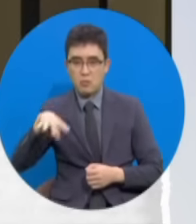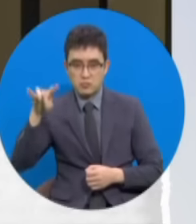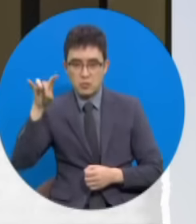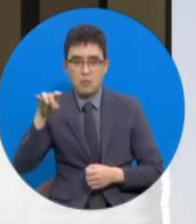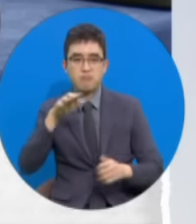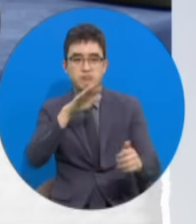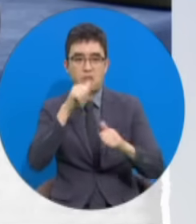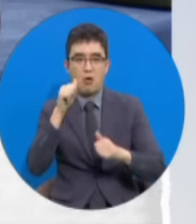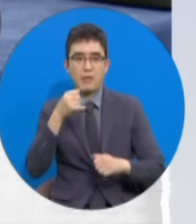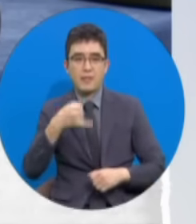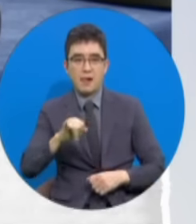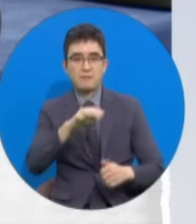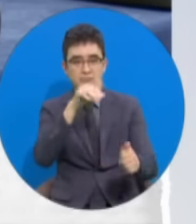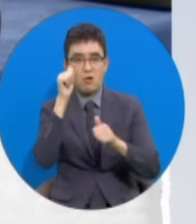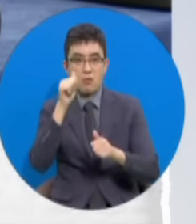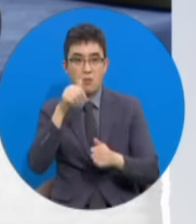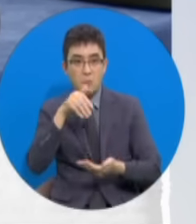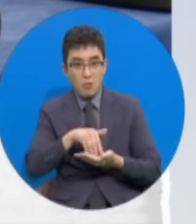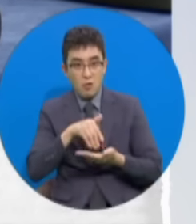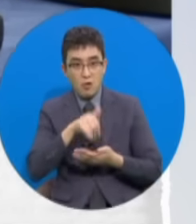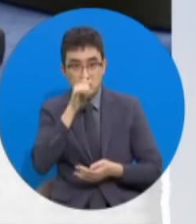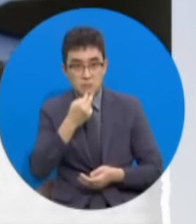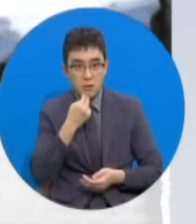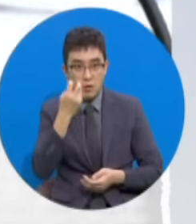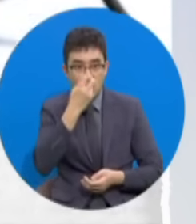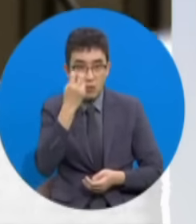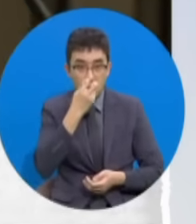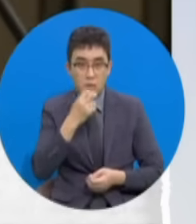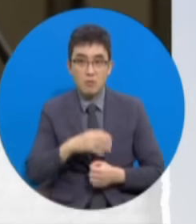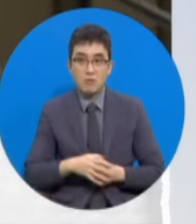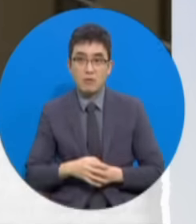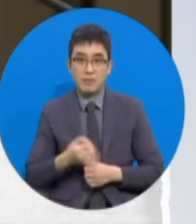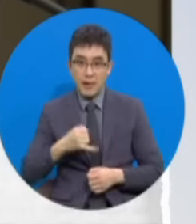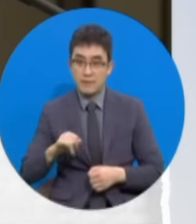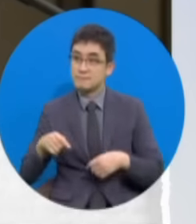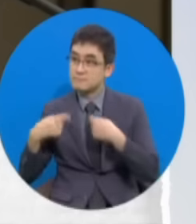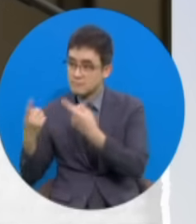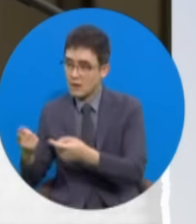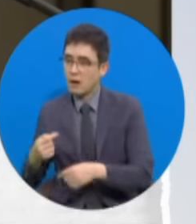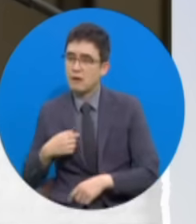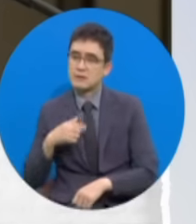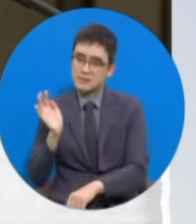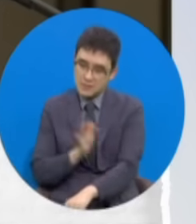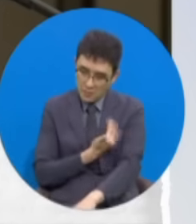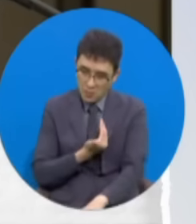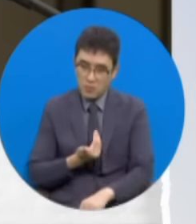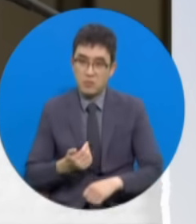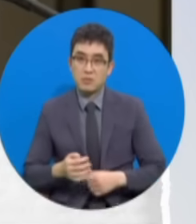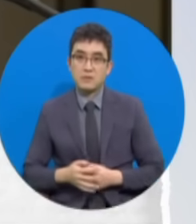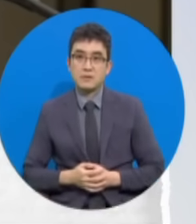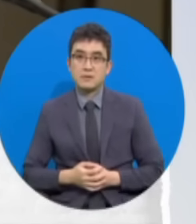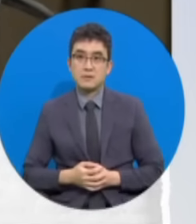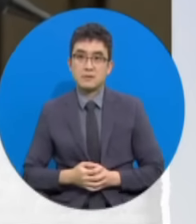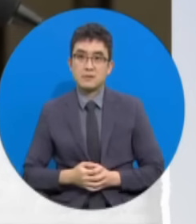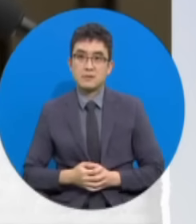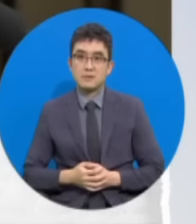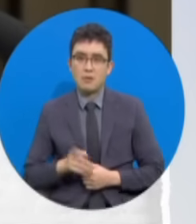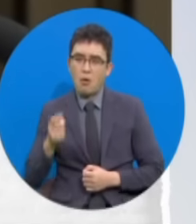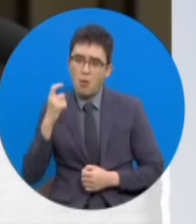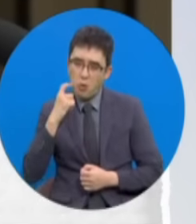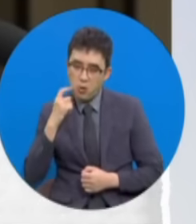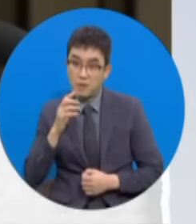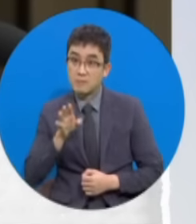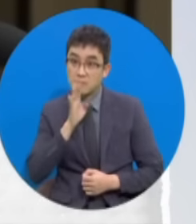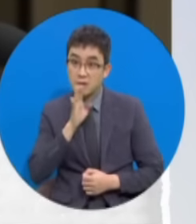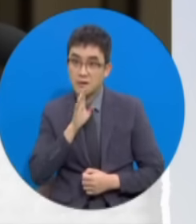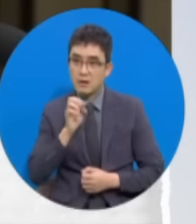조사를 해보겠다는 거예요. 반성하는지. 그럼 조민 씨가 와가지고 조사 받으면서 잘못했습니다. 이것은 허위입니다. 그렇게 또